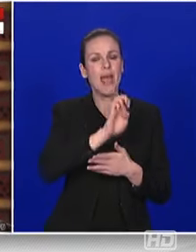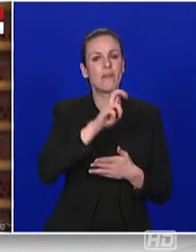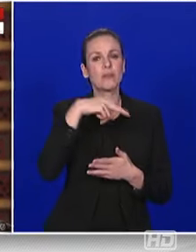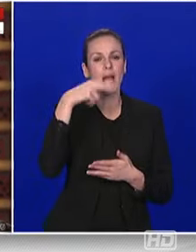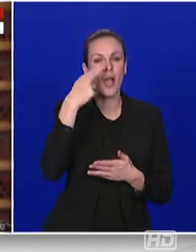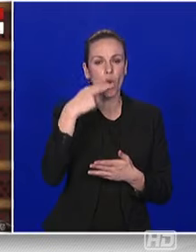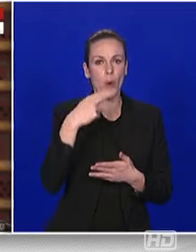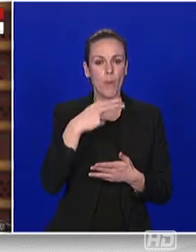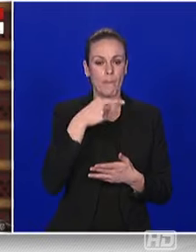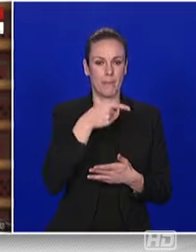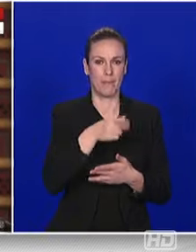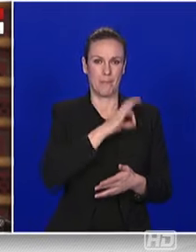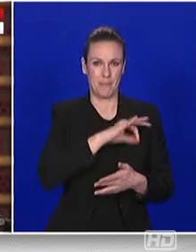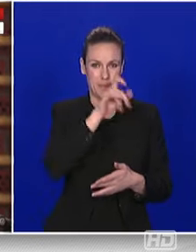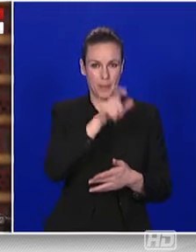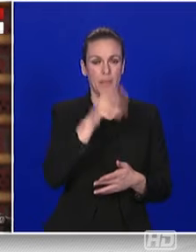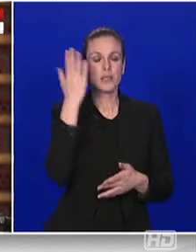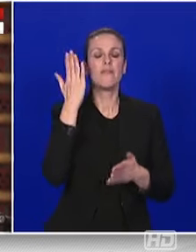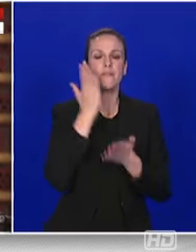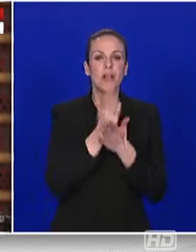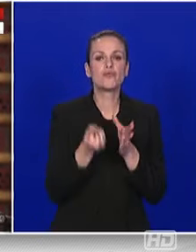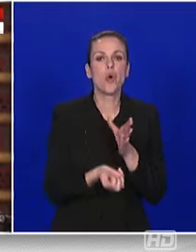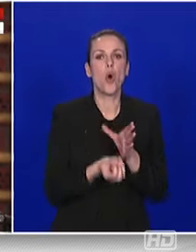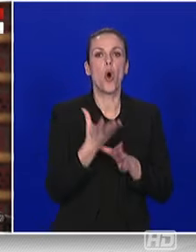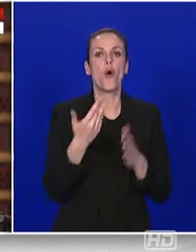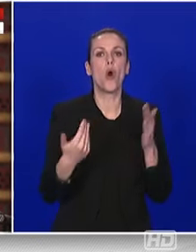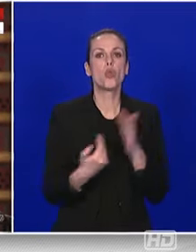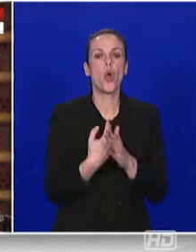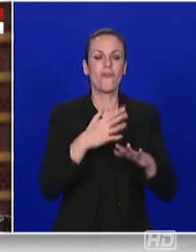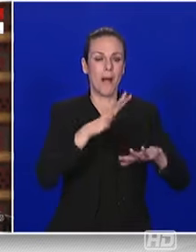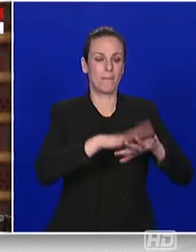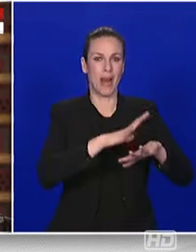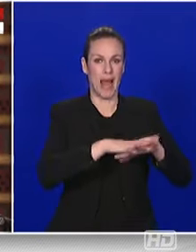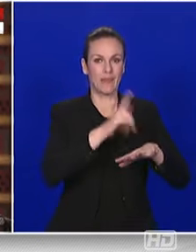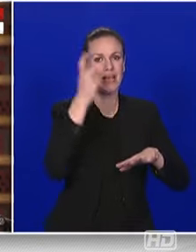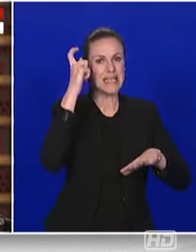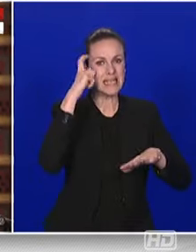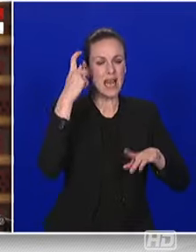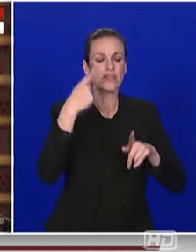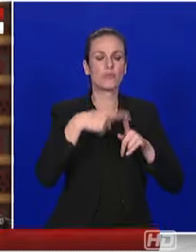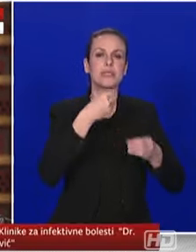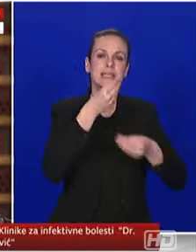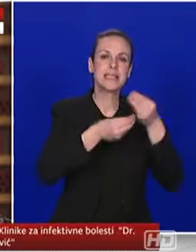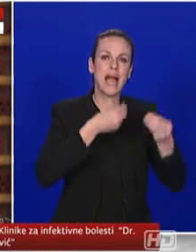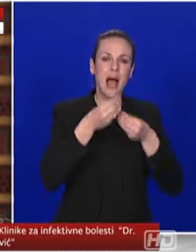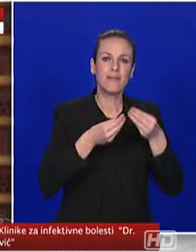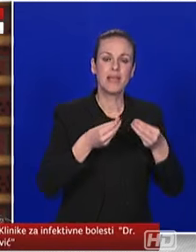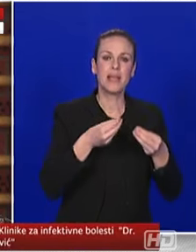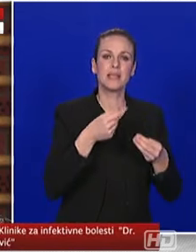i njena predsjednica su osnovali i dodatnu platformu znanstvenu i savjet za